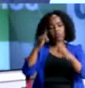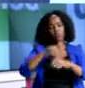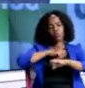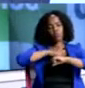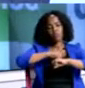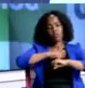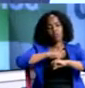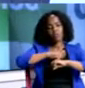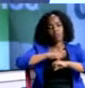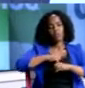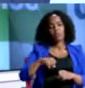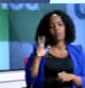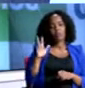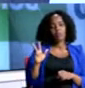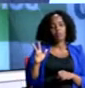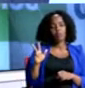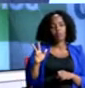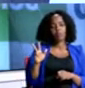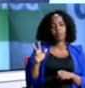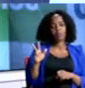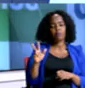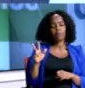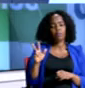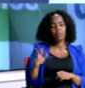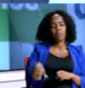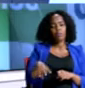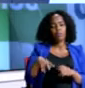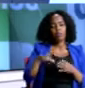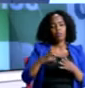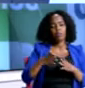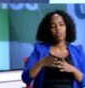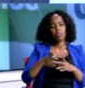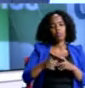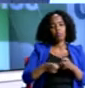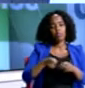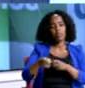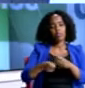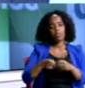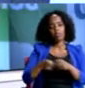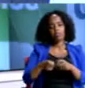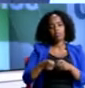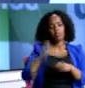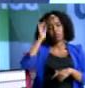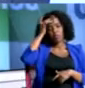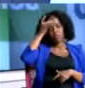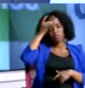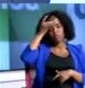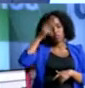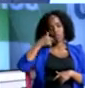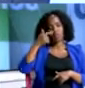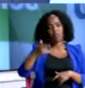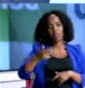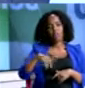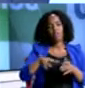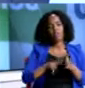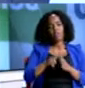daf ni sedefa de detect gonemmo response or managing the patient da namoni virus